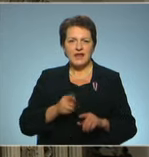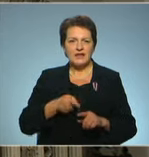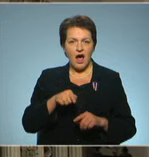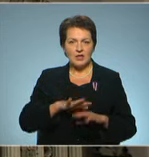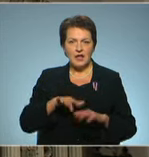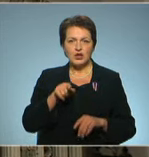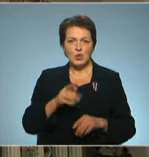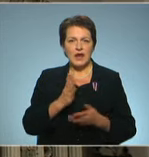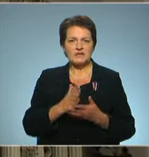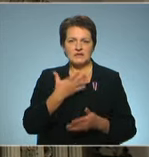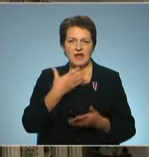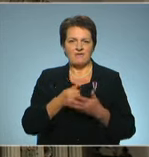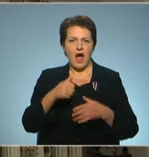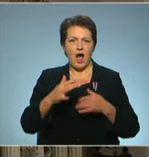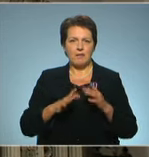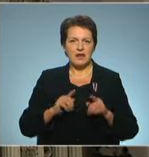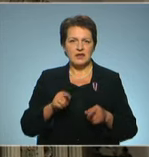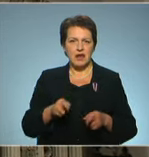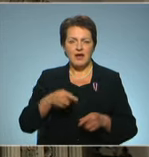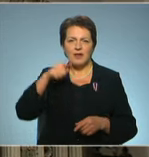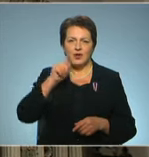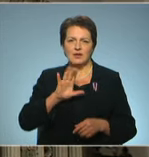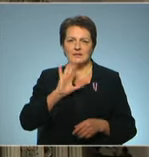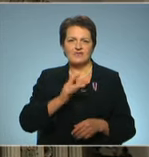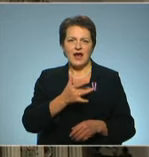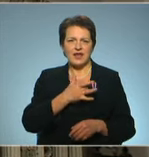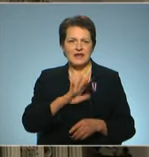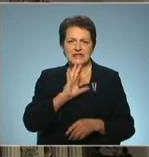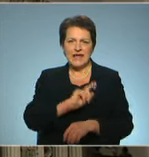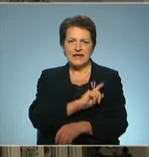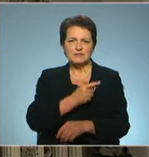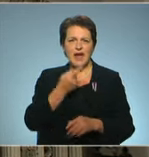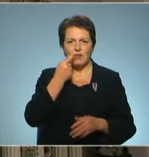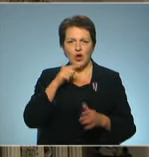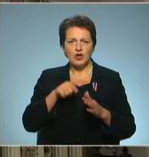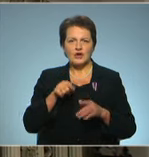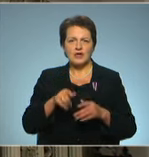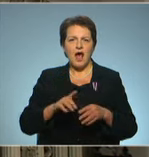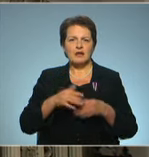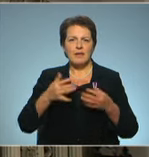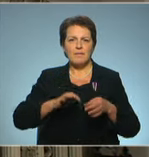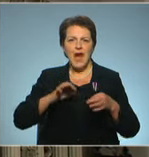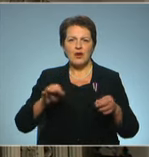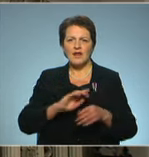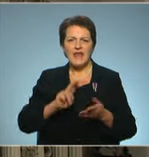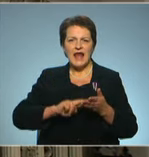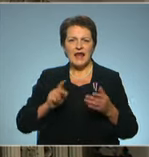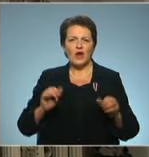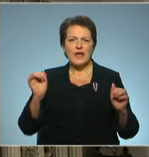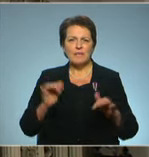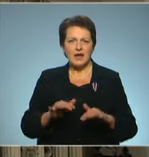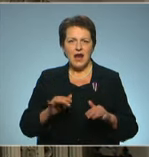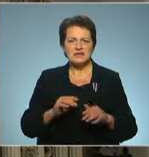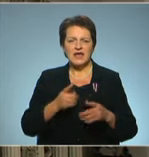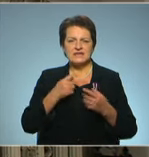savā amatā? Protams, var likties neiespējami kontrolēt tādu mērogu un nelegālu imigrāciju, savaldīt tos,